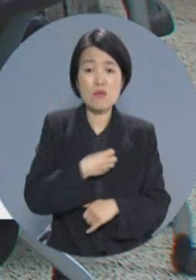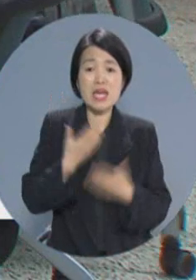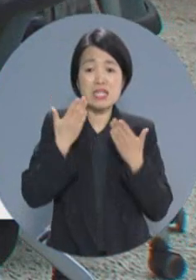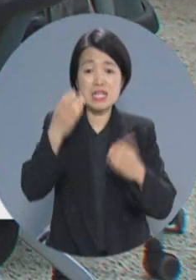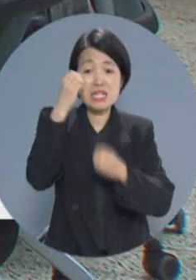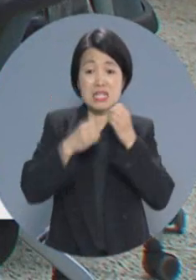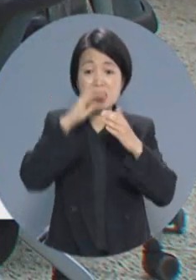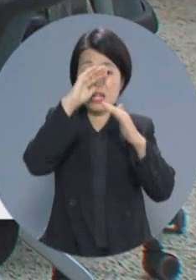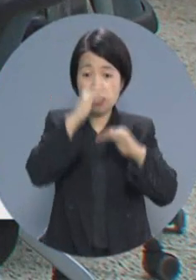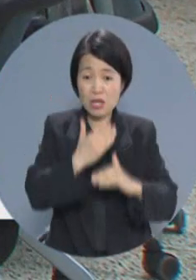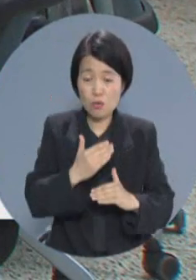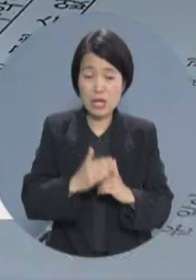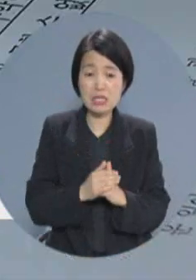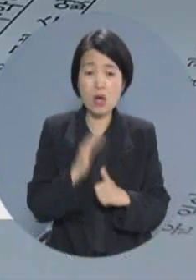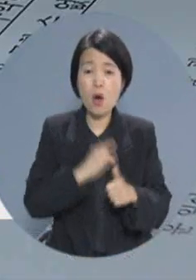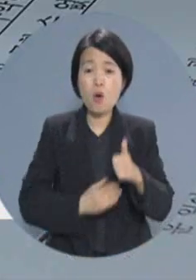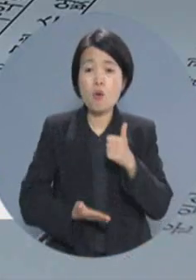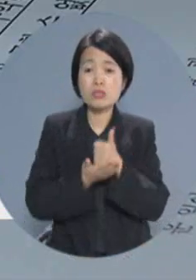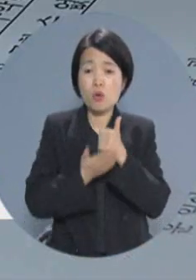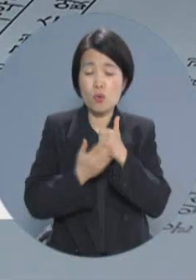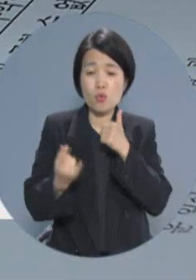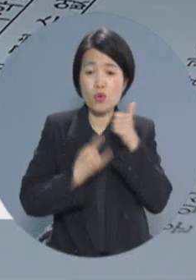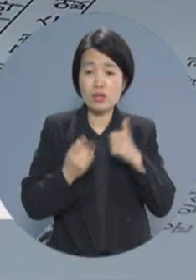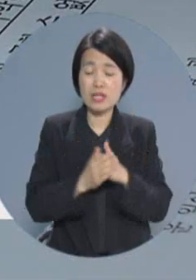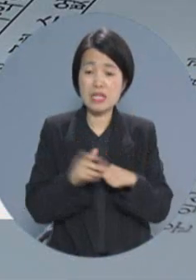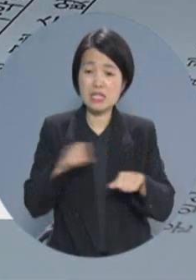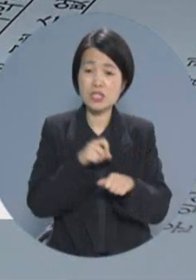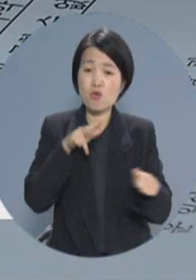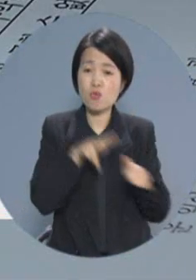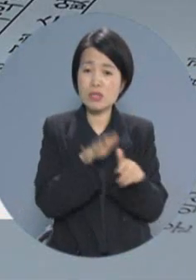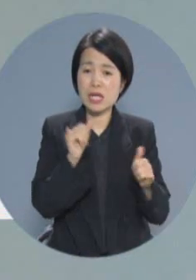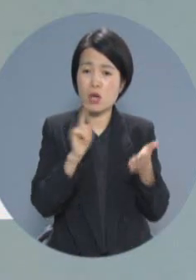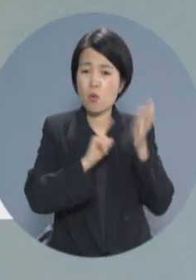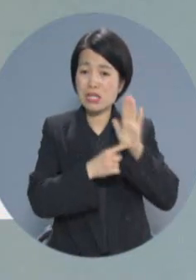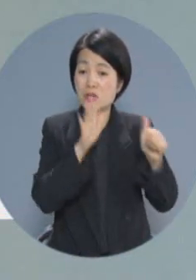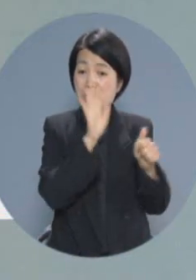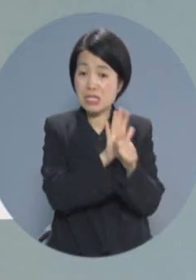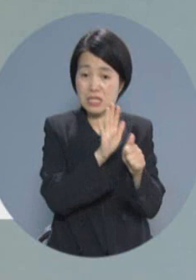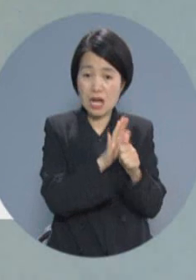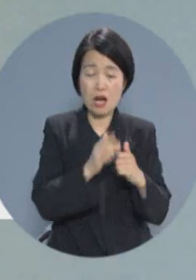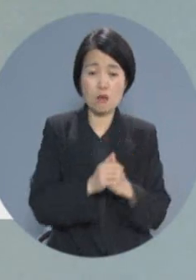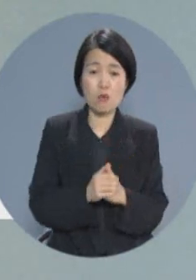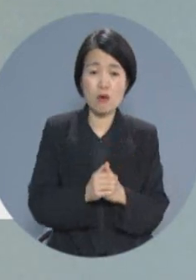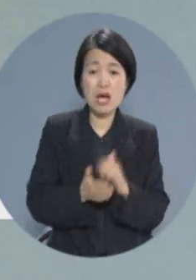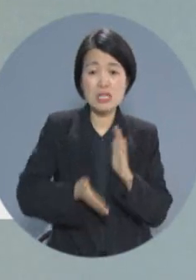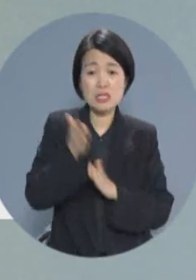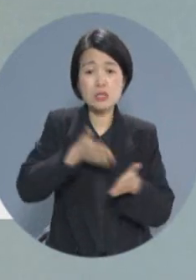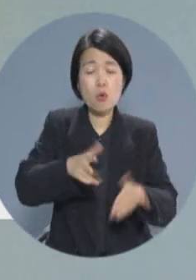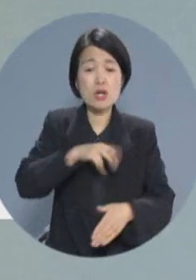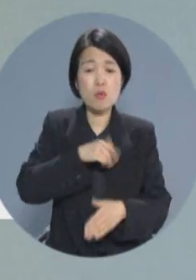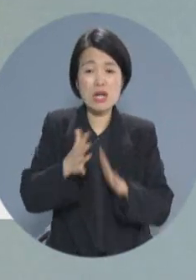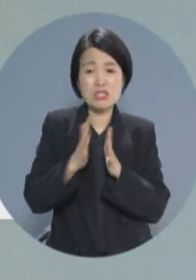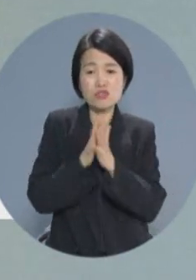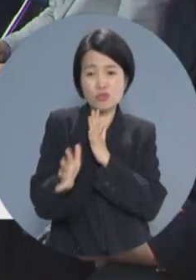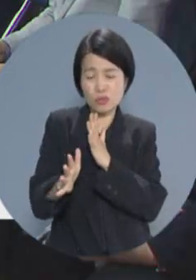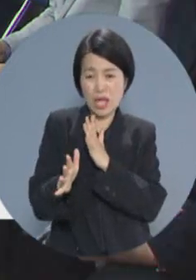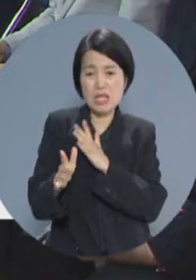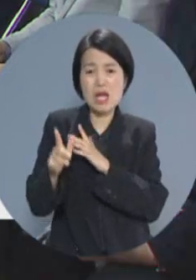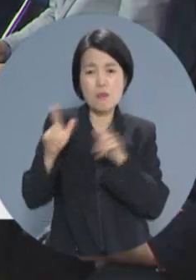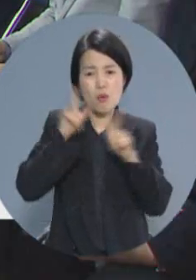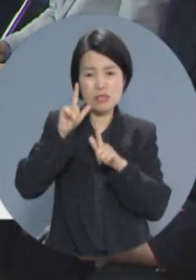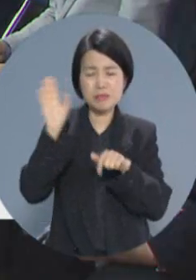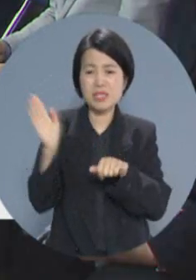드리는 글을 통해 공선위원들이 특정 시장 후보를 공개적으로 지지하고 시도의원 후보자를 줄세우게 하는 행태를